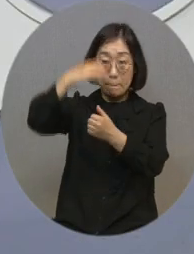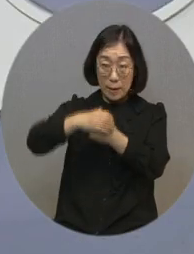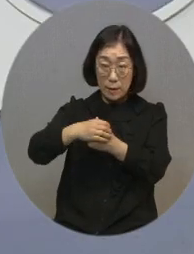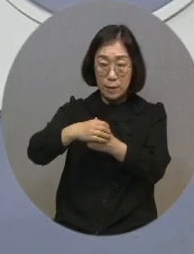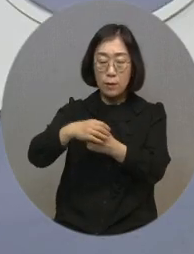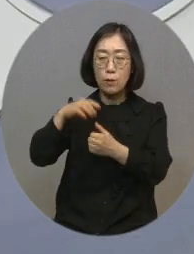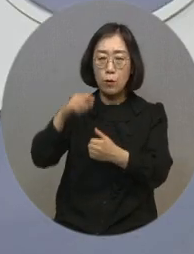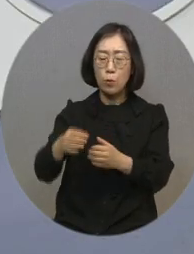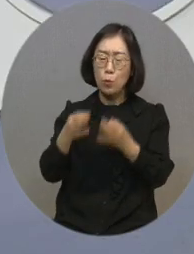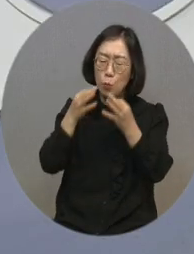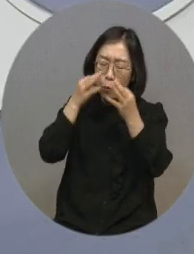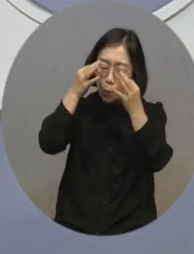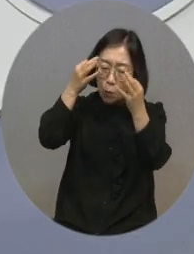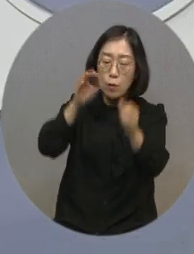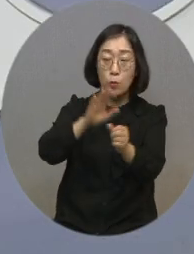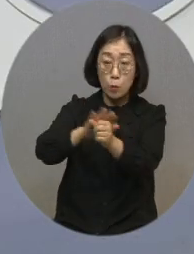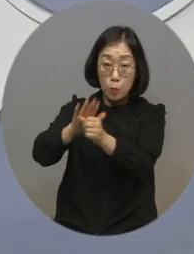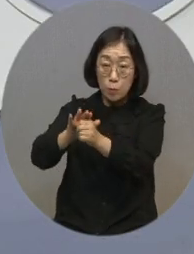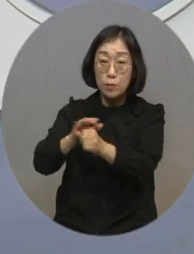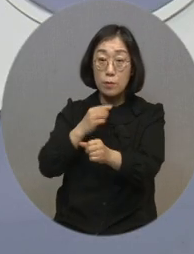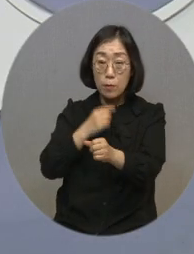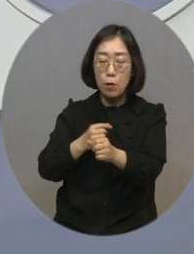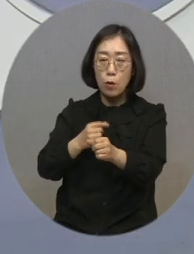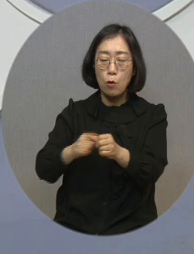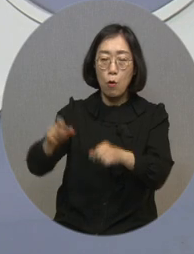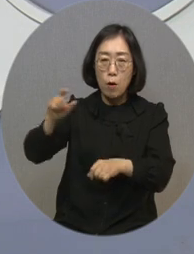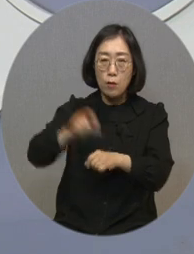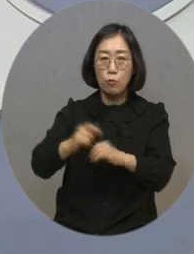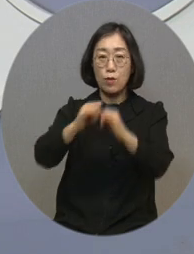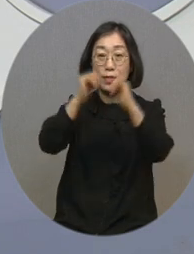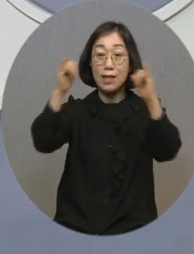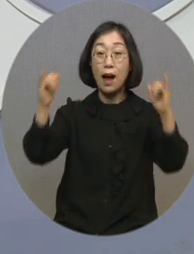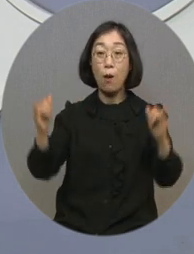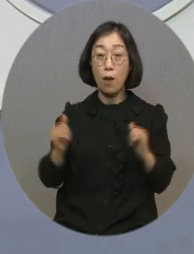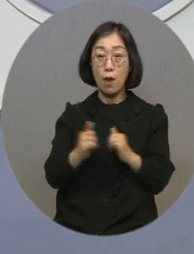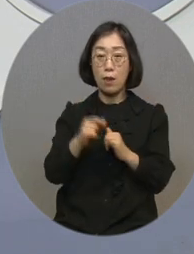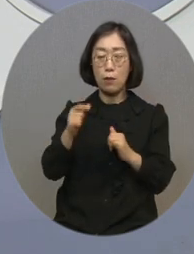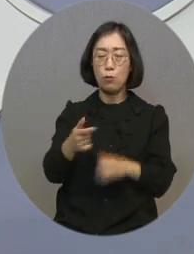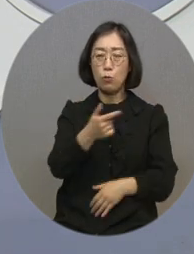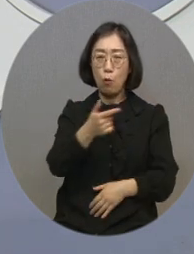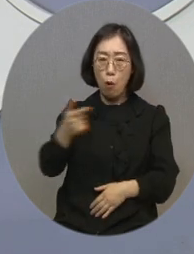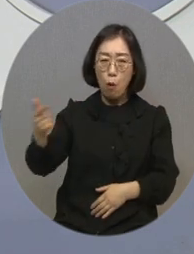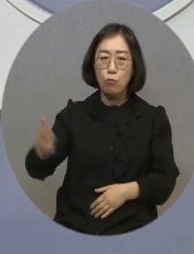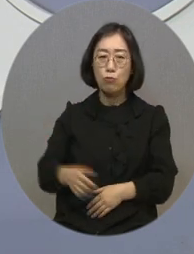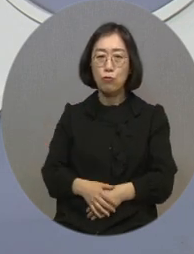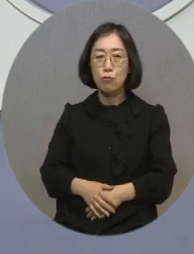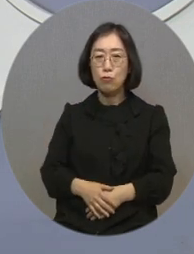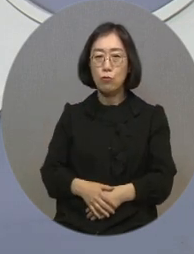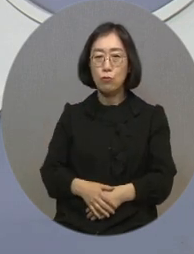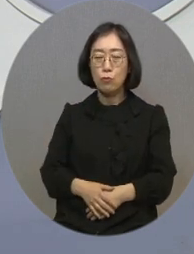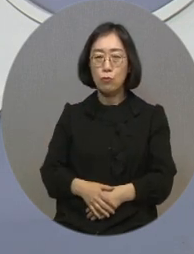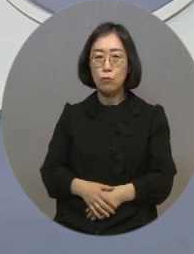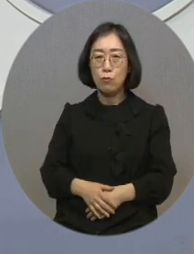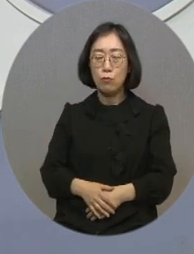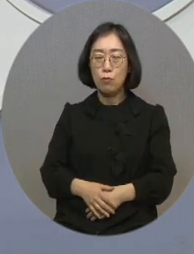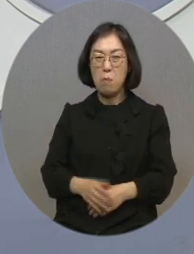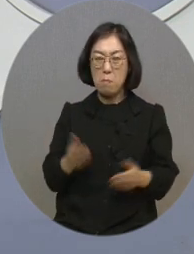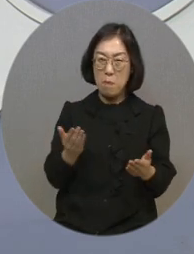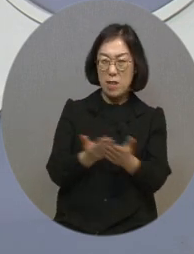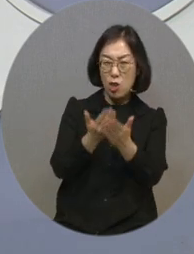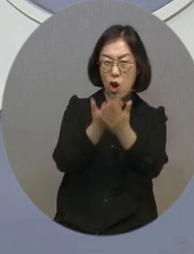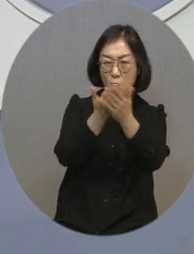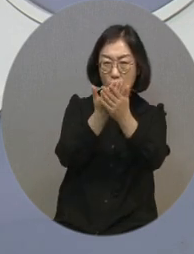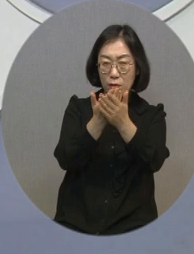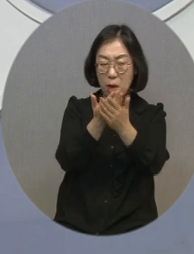대해서 최선을 다하는 거고 그리고 제가 보기에는 우리 사회는 그동안 너무 위로만 쭉쭉 성장을 하는